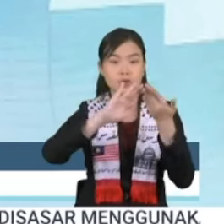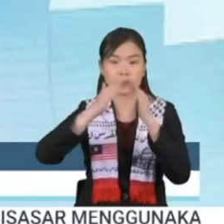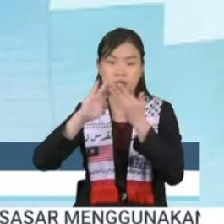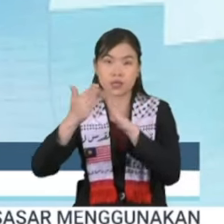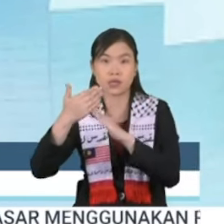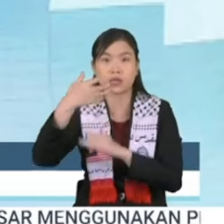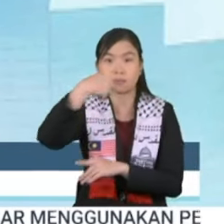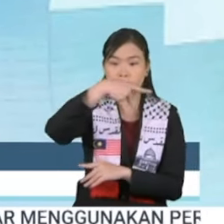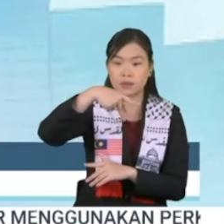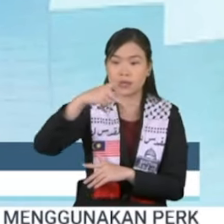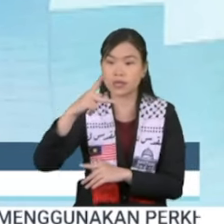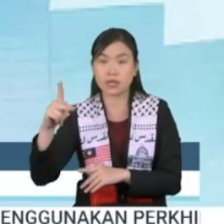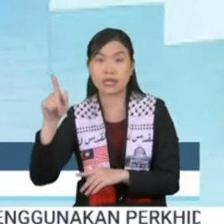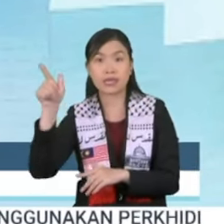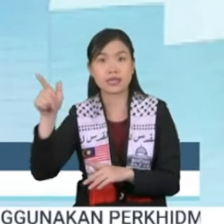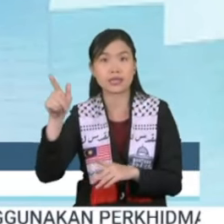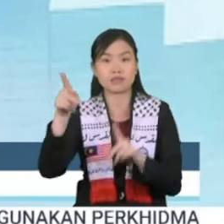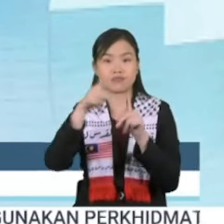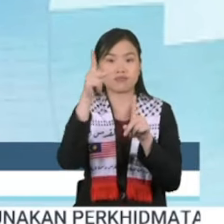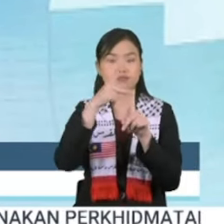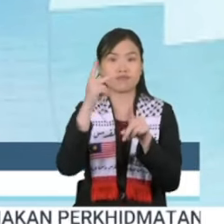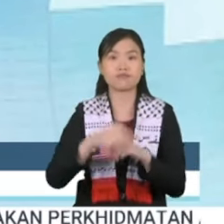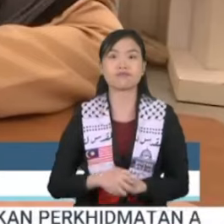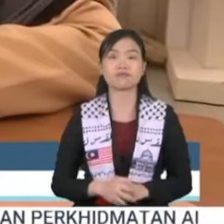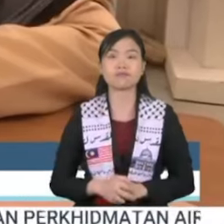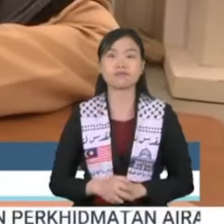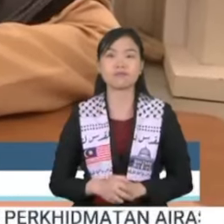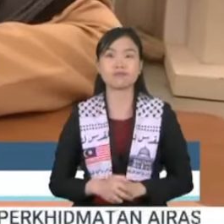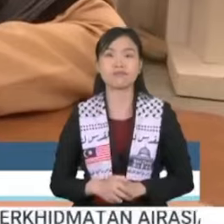PPKK di Kepala Batas Pulau Pinang.